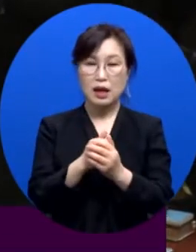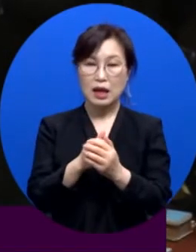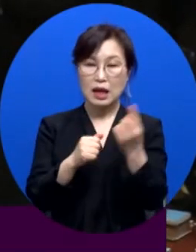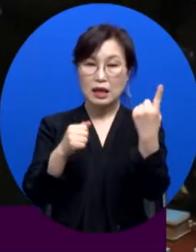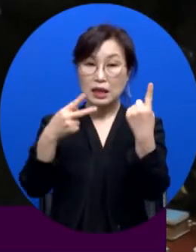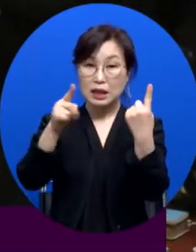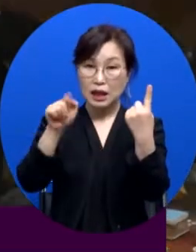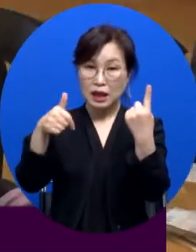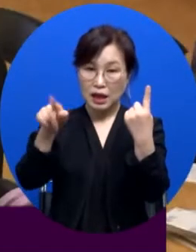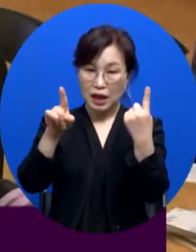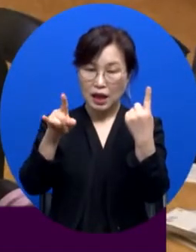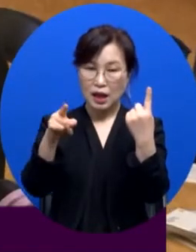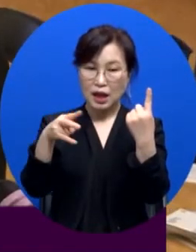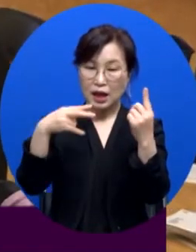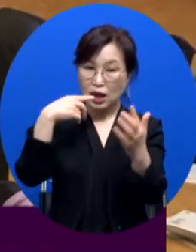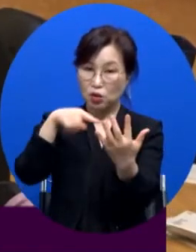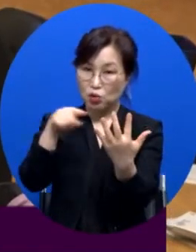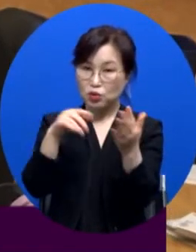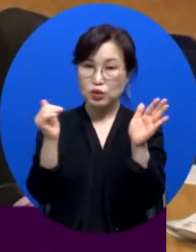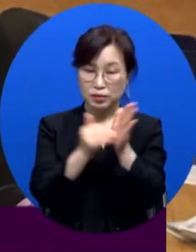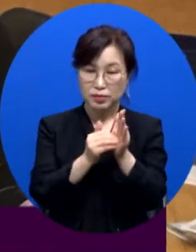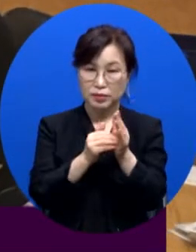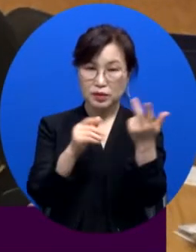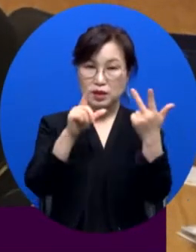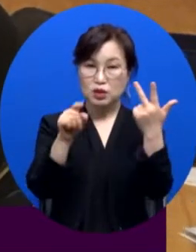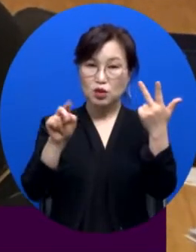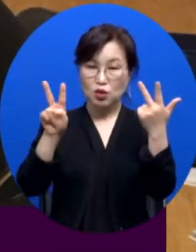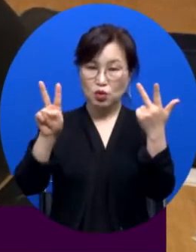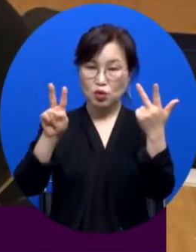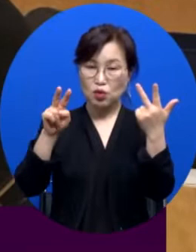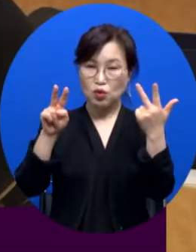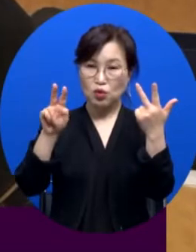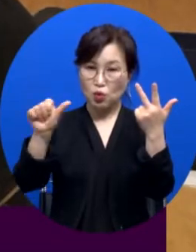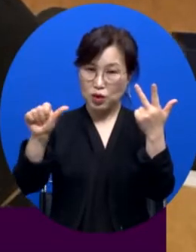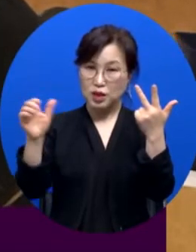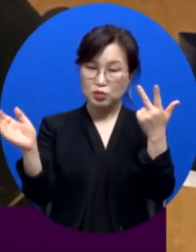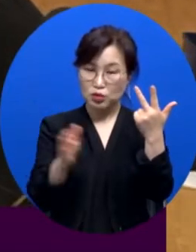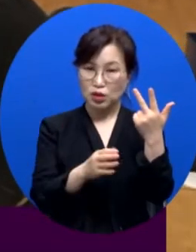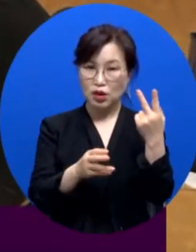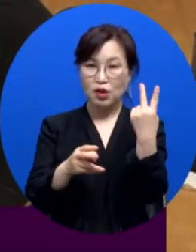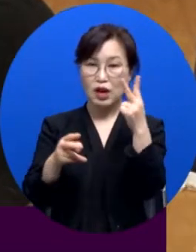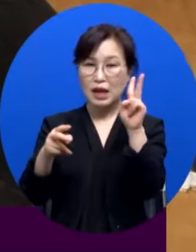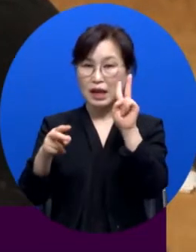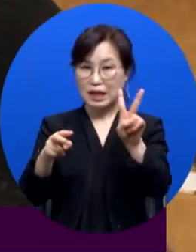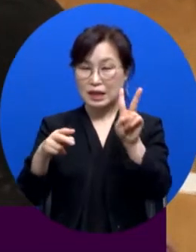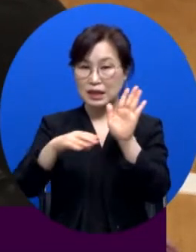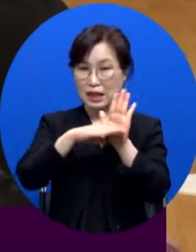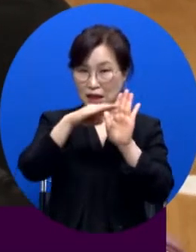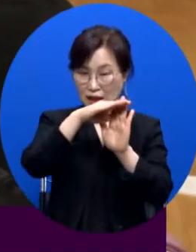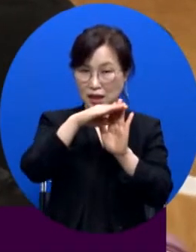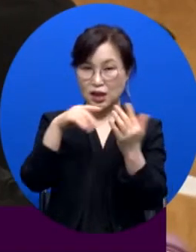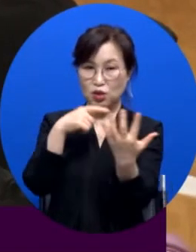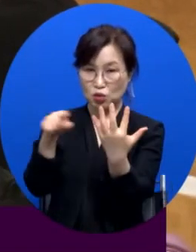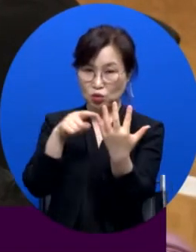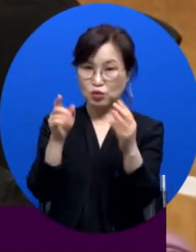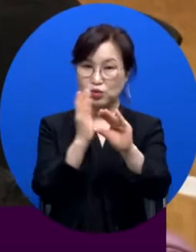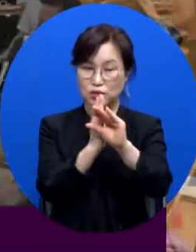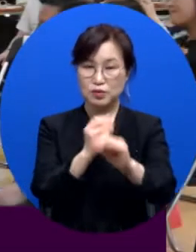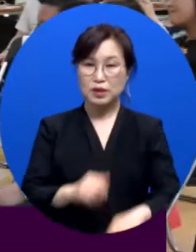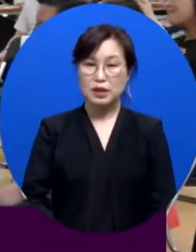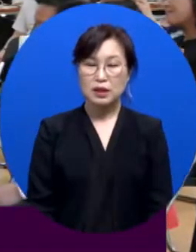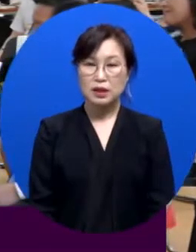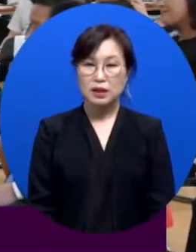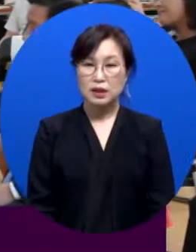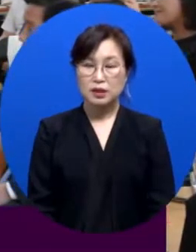재교육을 모두 마쳤고 7월 5일부터 2단계 재교육을 시작한 겁니다. 해선 위원장인 윤창룡 목사는